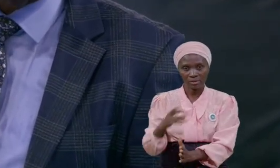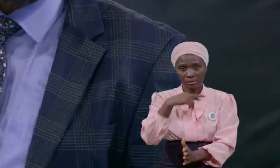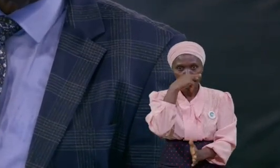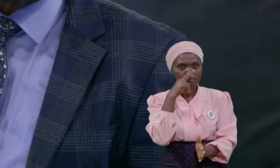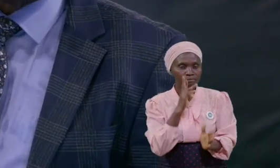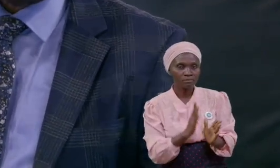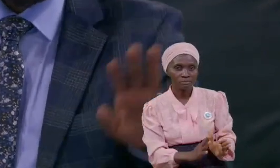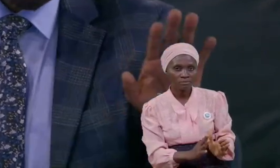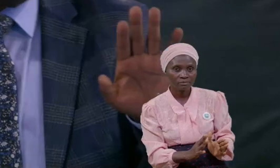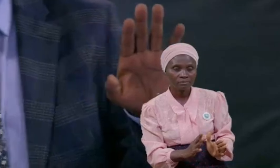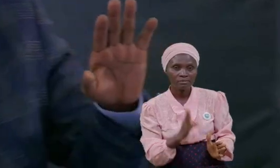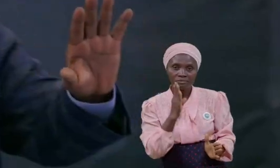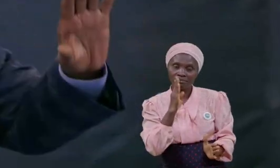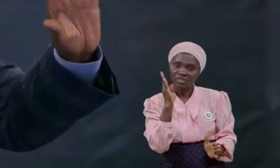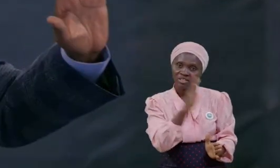malfaiteur.